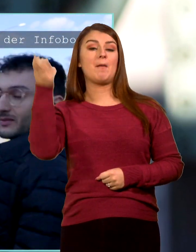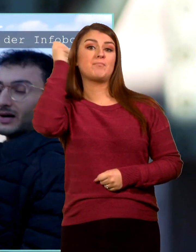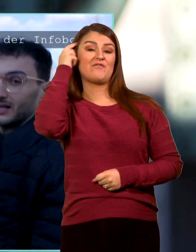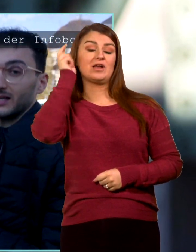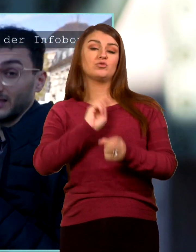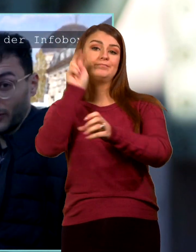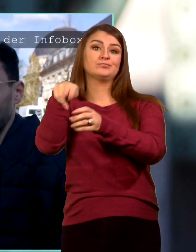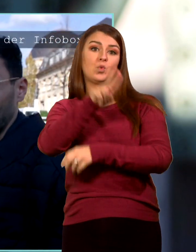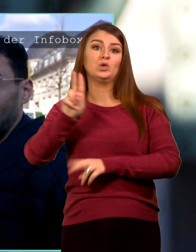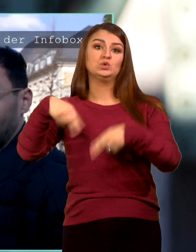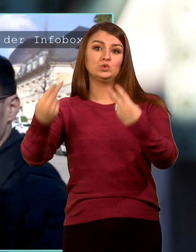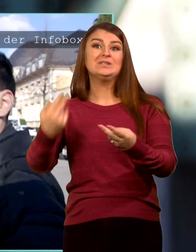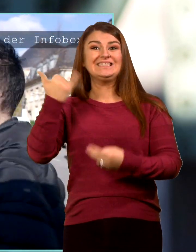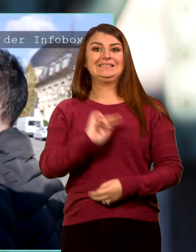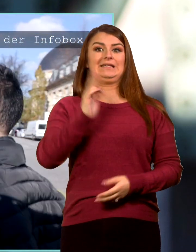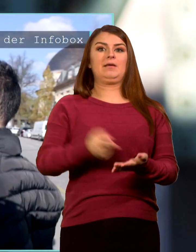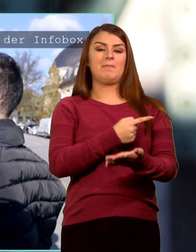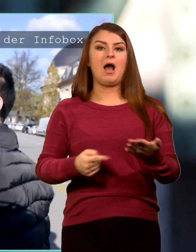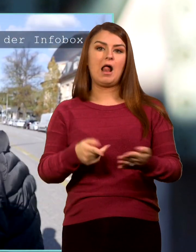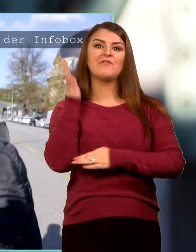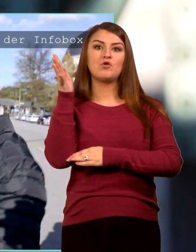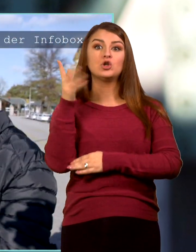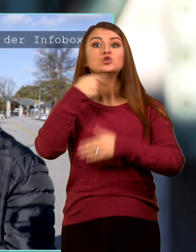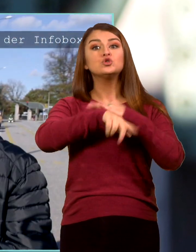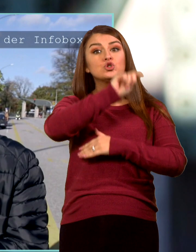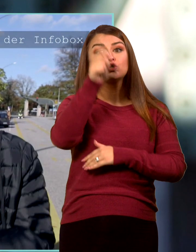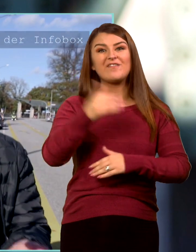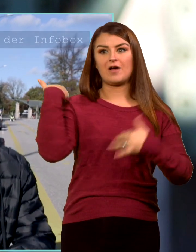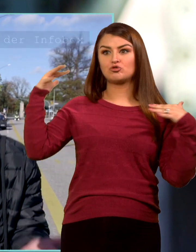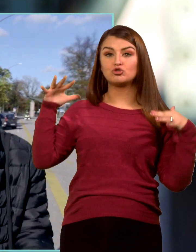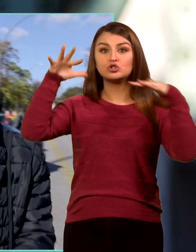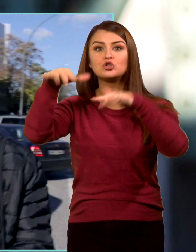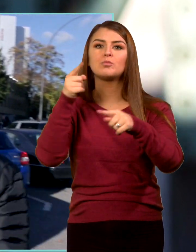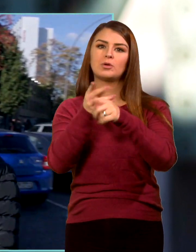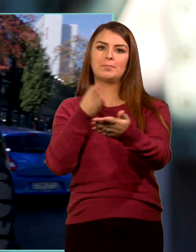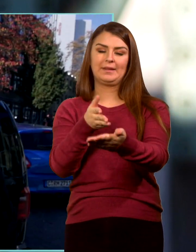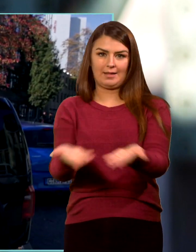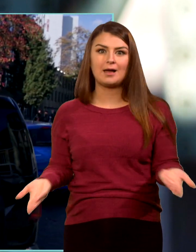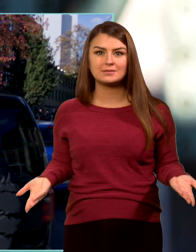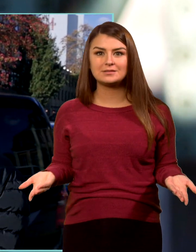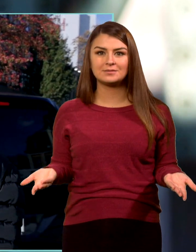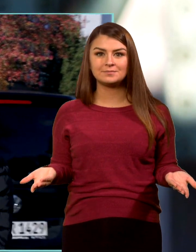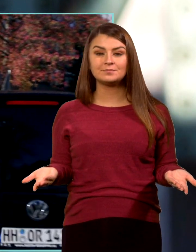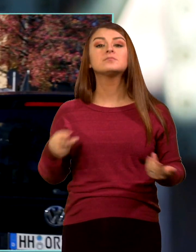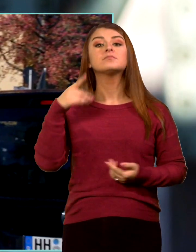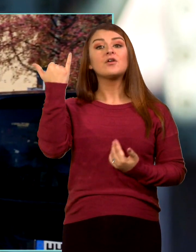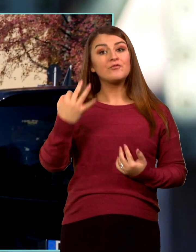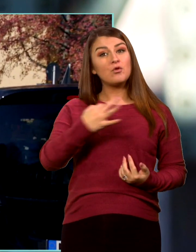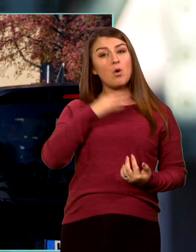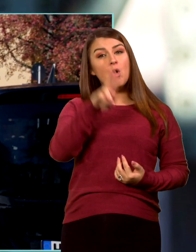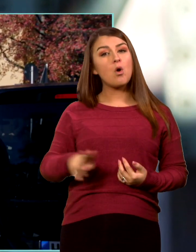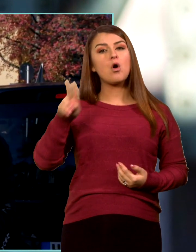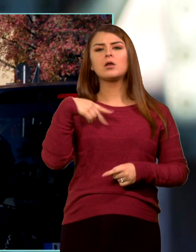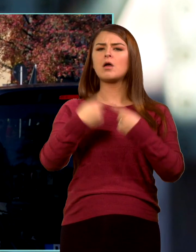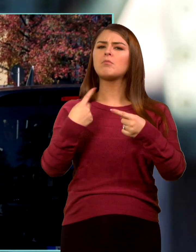zum dritten Mal seine Vorlesung halten, die letzten Wochen von Studierenden gestürmt und behindert wurde. Für mich war die Uni schon immer ein Ort